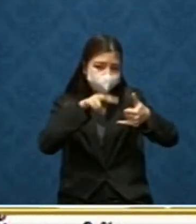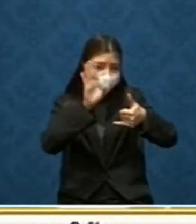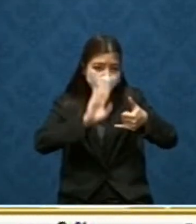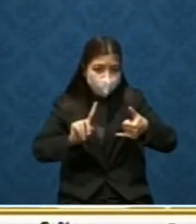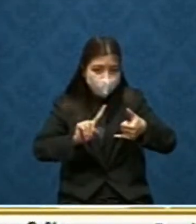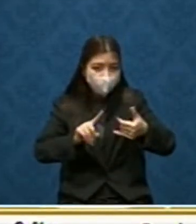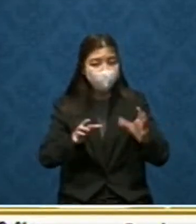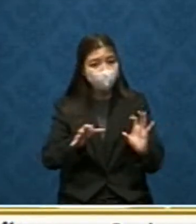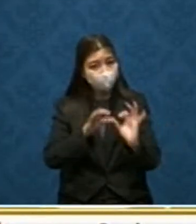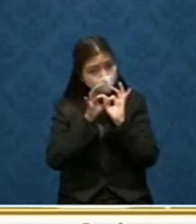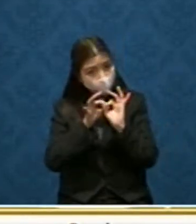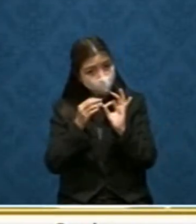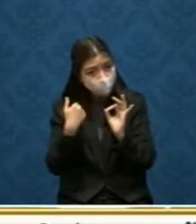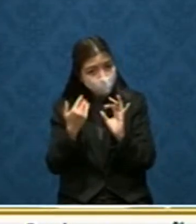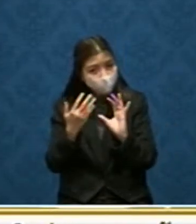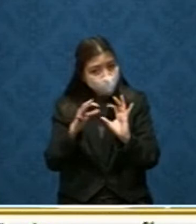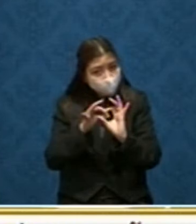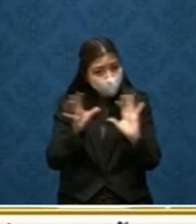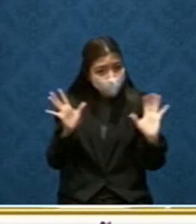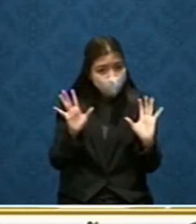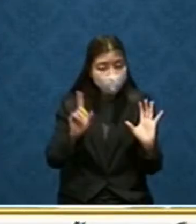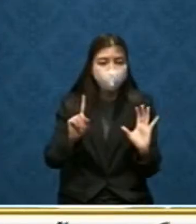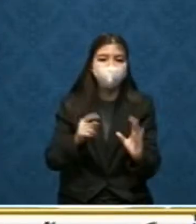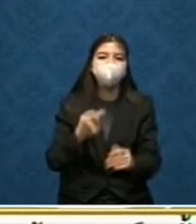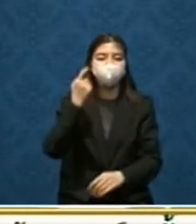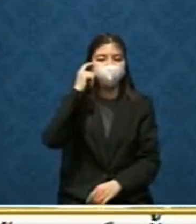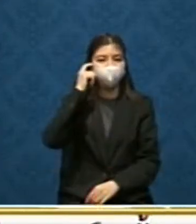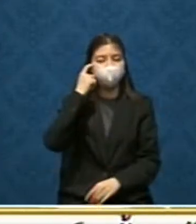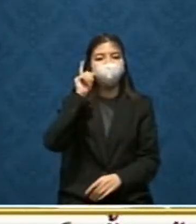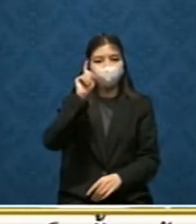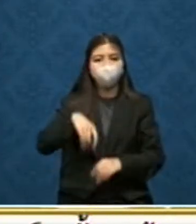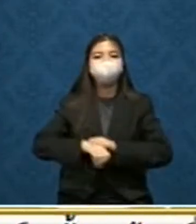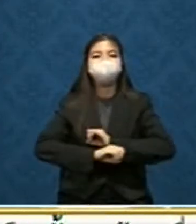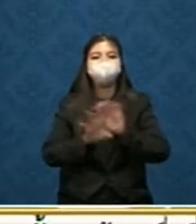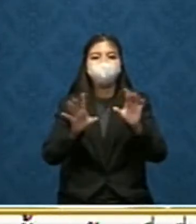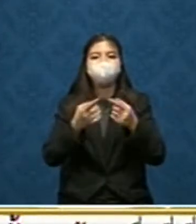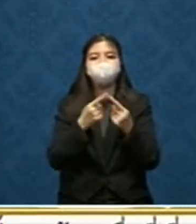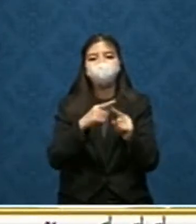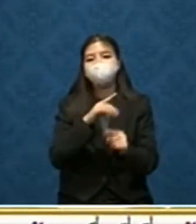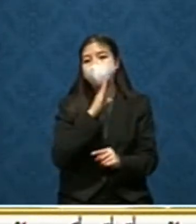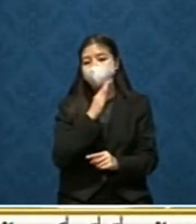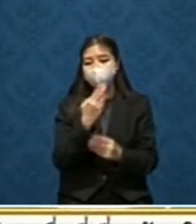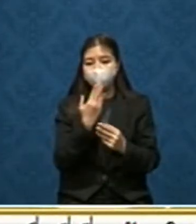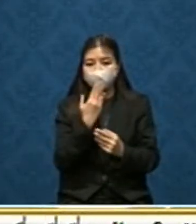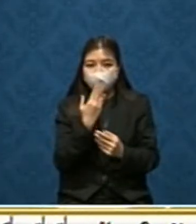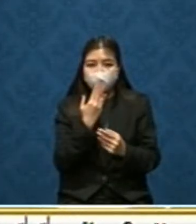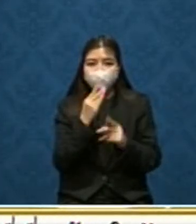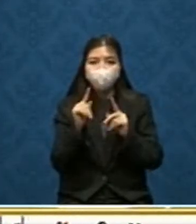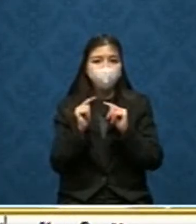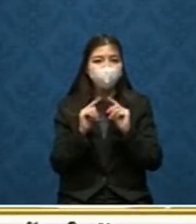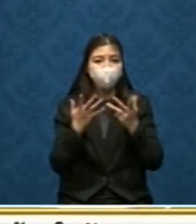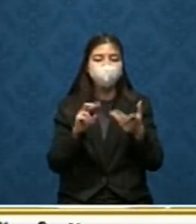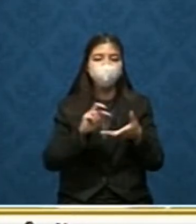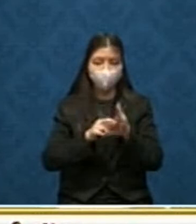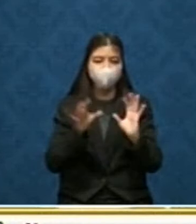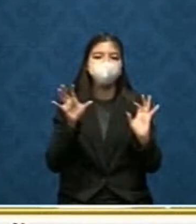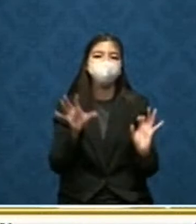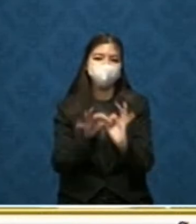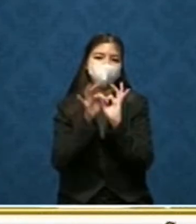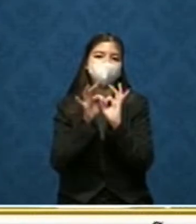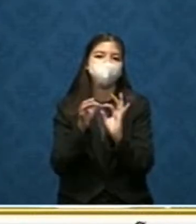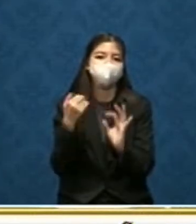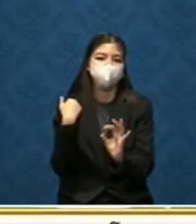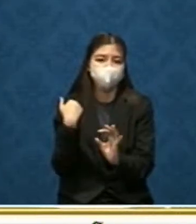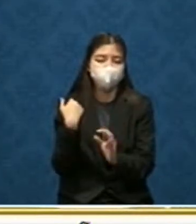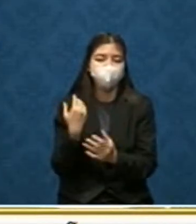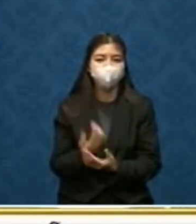เกี่ยว แต่แ่นอน้ทไมตอบก็คือรู้ว่าเกี่ยวที่ไม่ปฏิเศษก็คอมรว่ากี่ค่องแต่